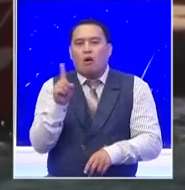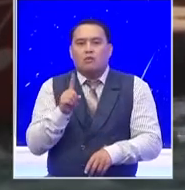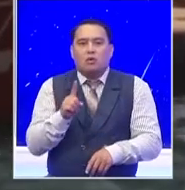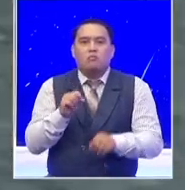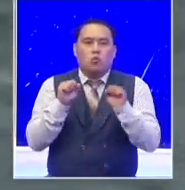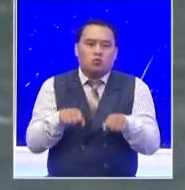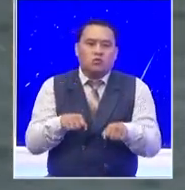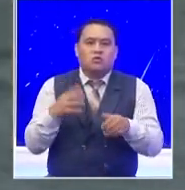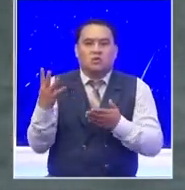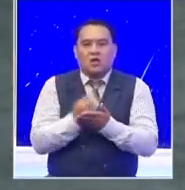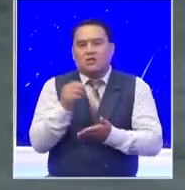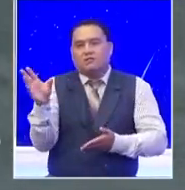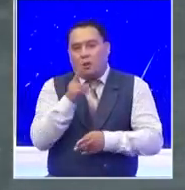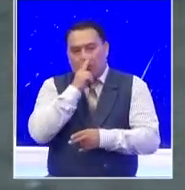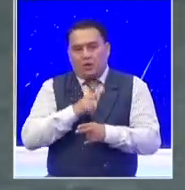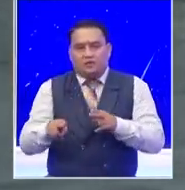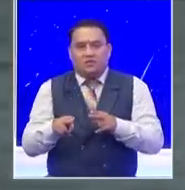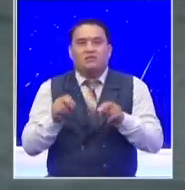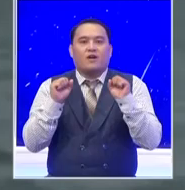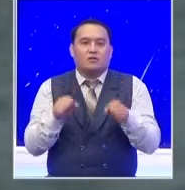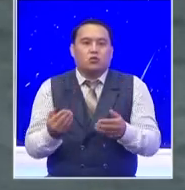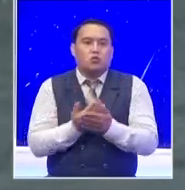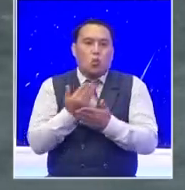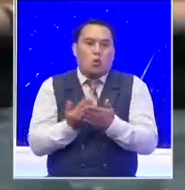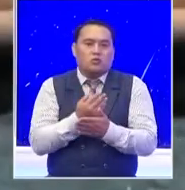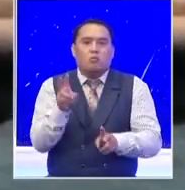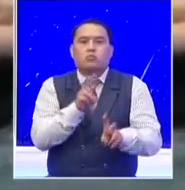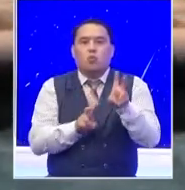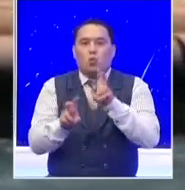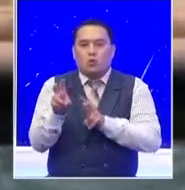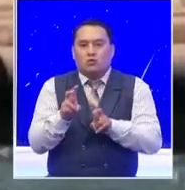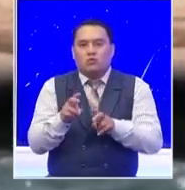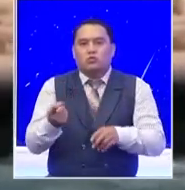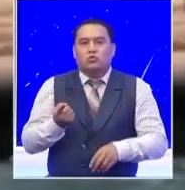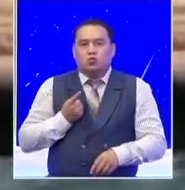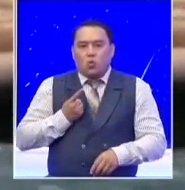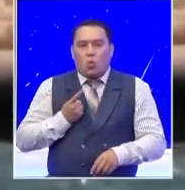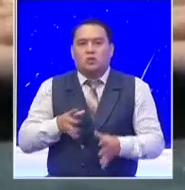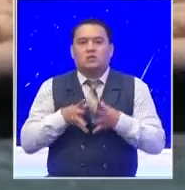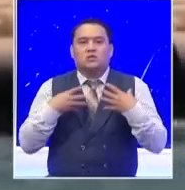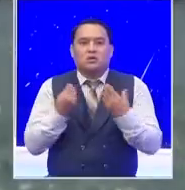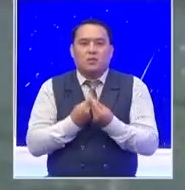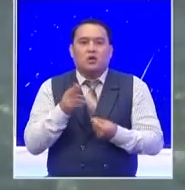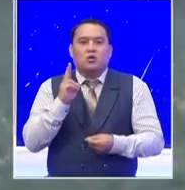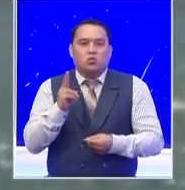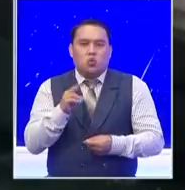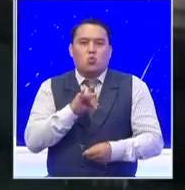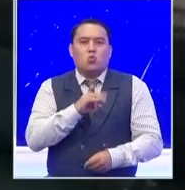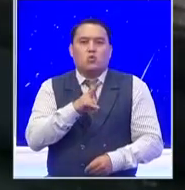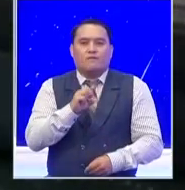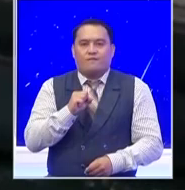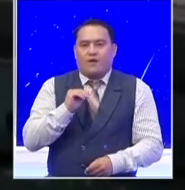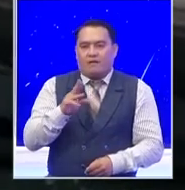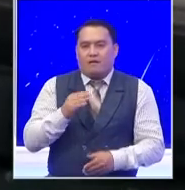полны решимости найти всех пропавших без вести. Ведь новостей о ходе поисков своих близких ждут и отчаявшиеся семьи. Тем временем